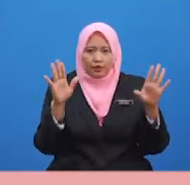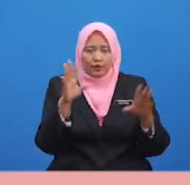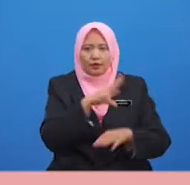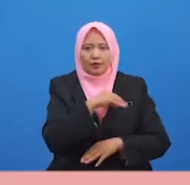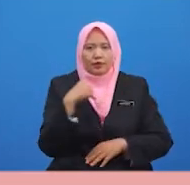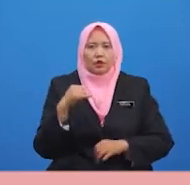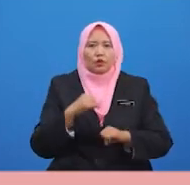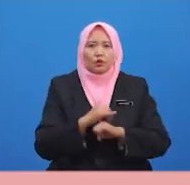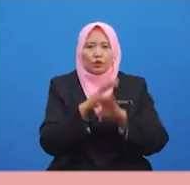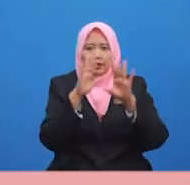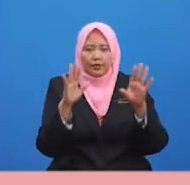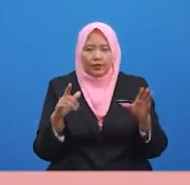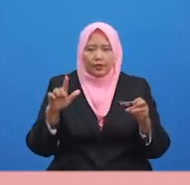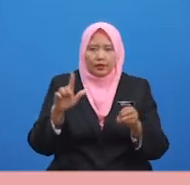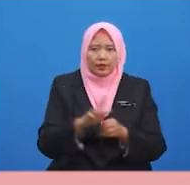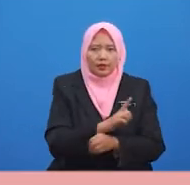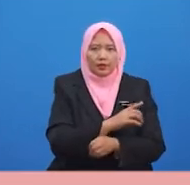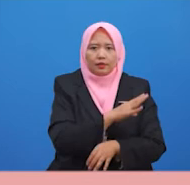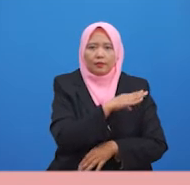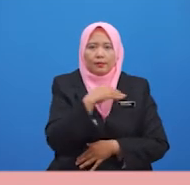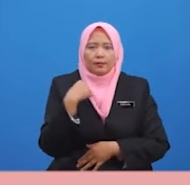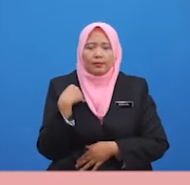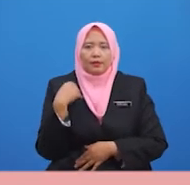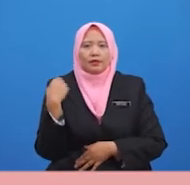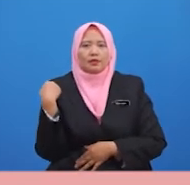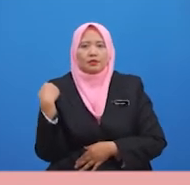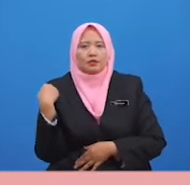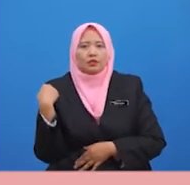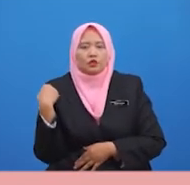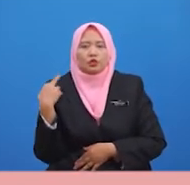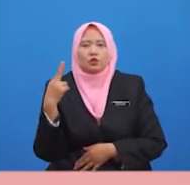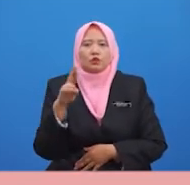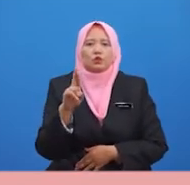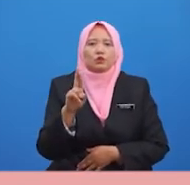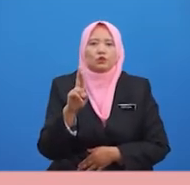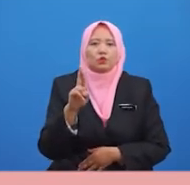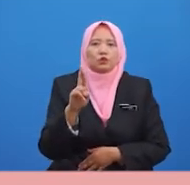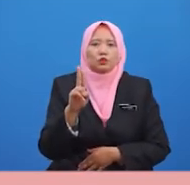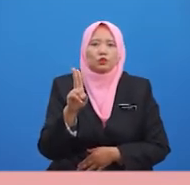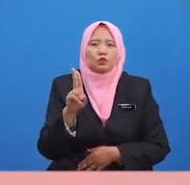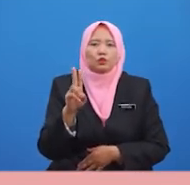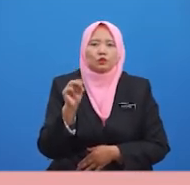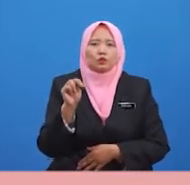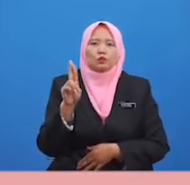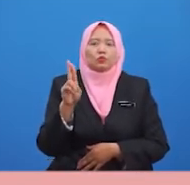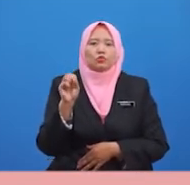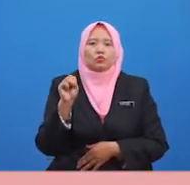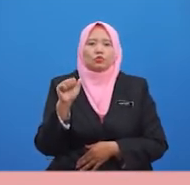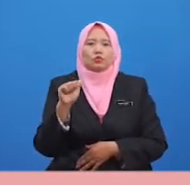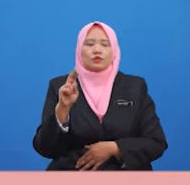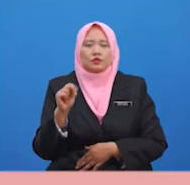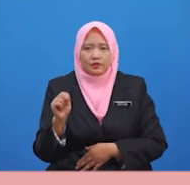Ketiga, jawapan mestilah mengandungi isi, huraian, huraian lengkap